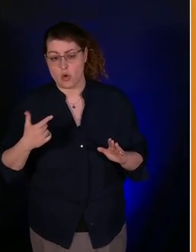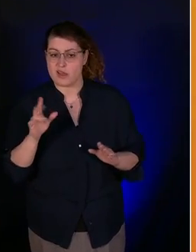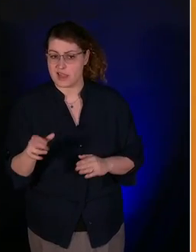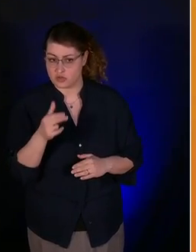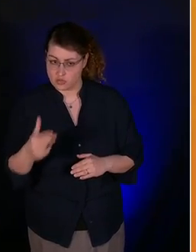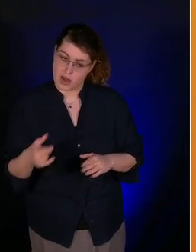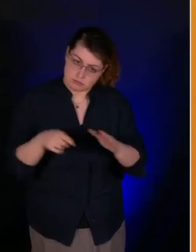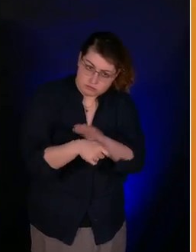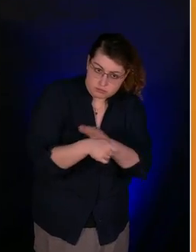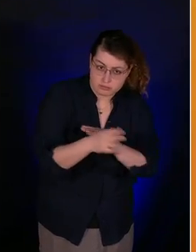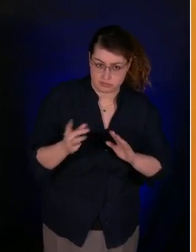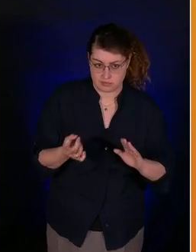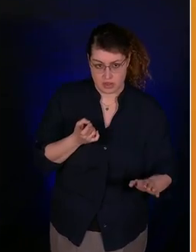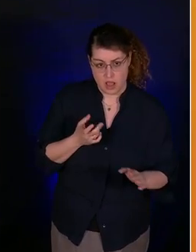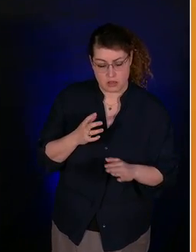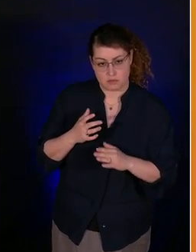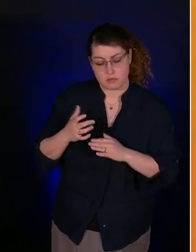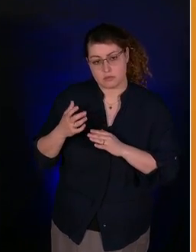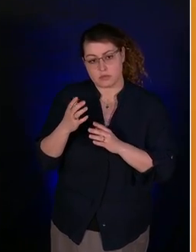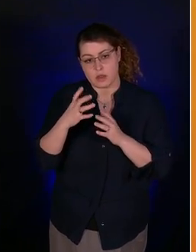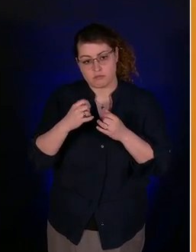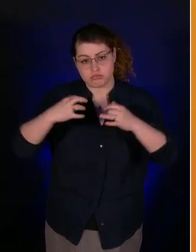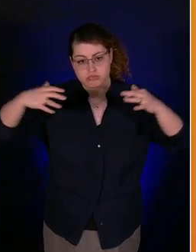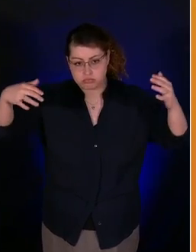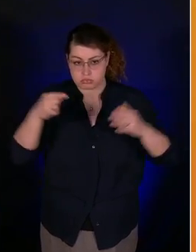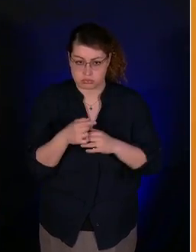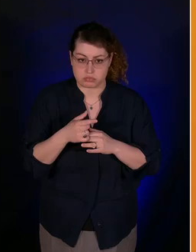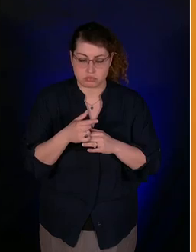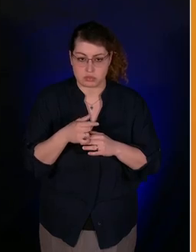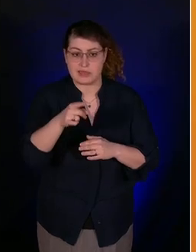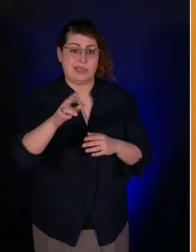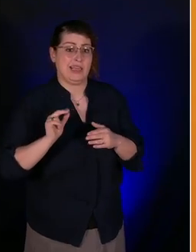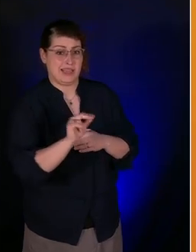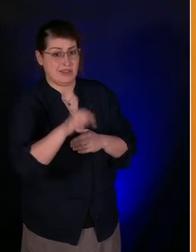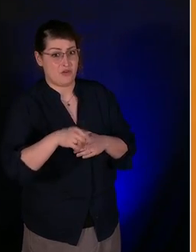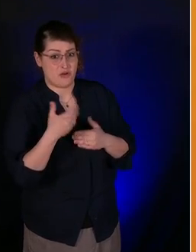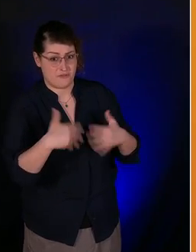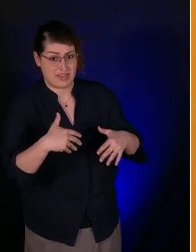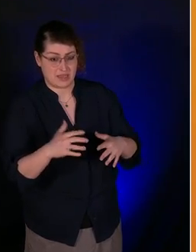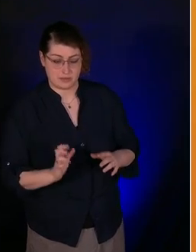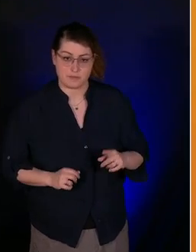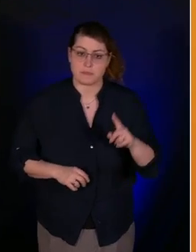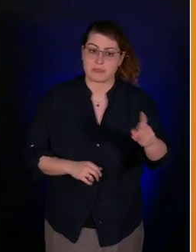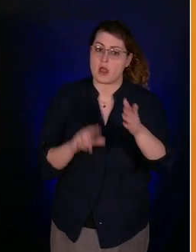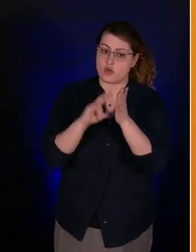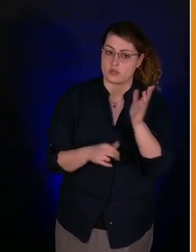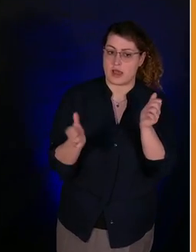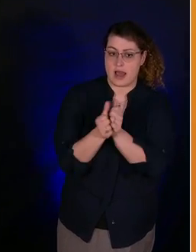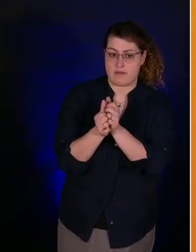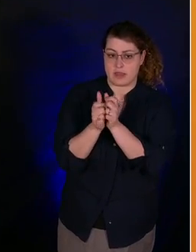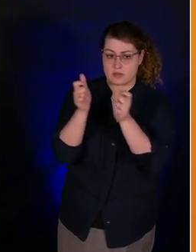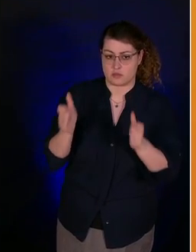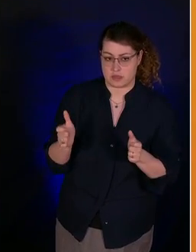après année l'équivalent des émissions de carbone résiduelles en 2040. Le contrat signé avec l'Alliance